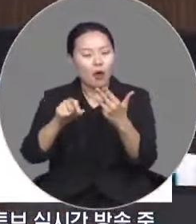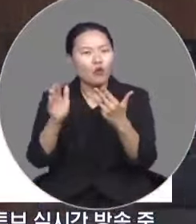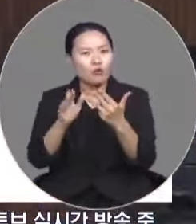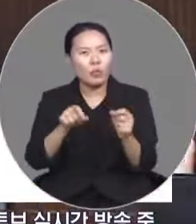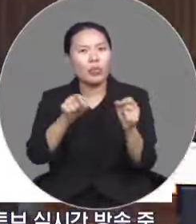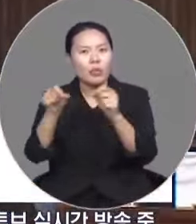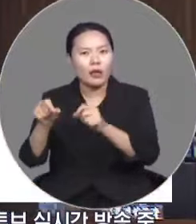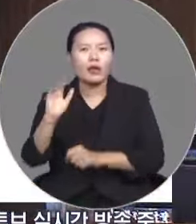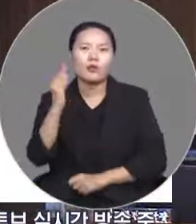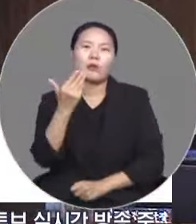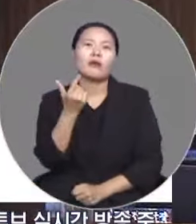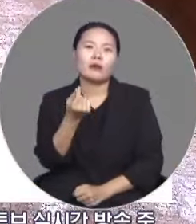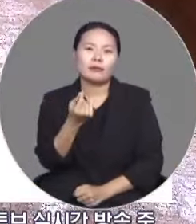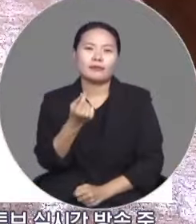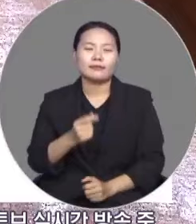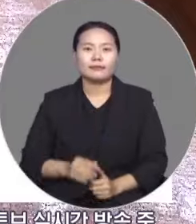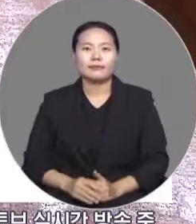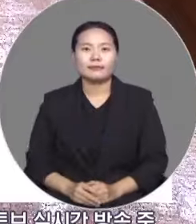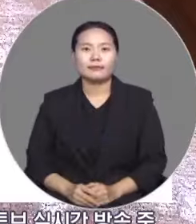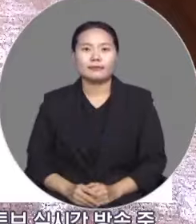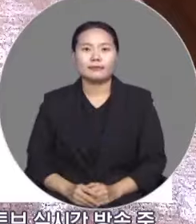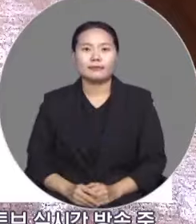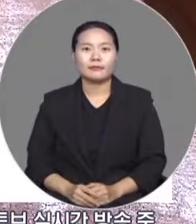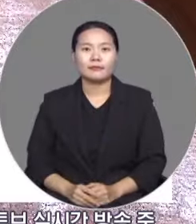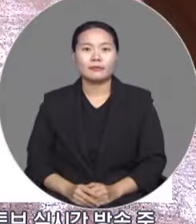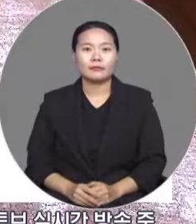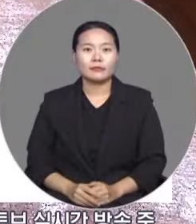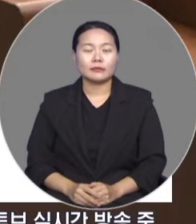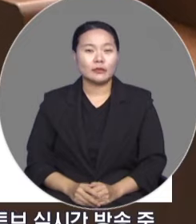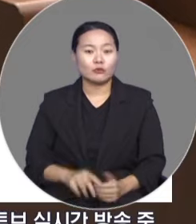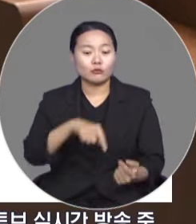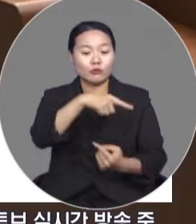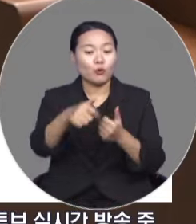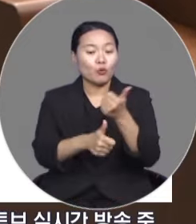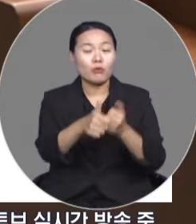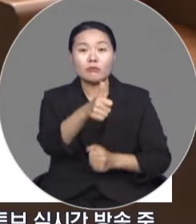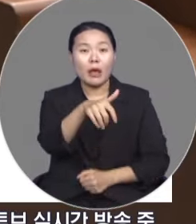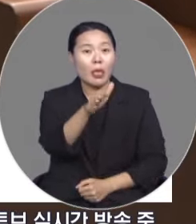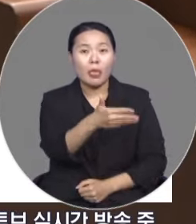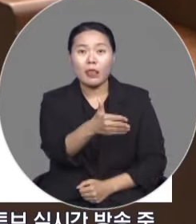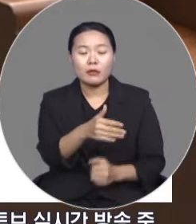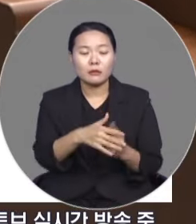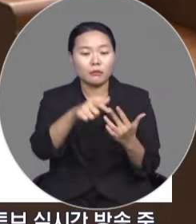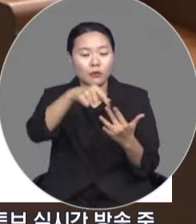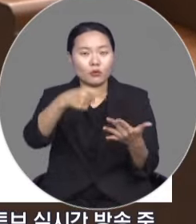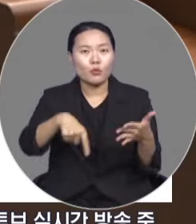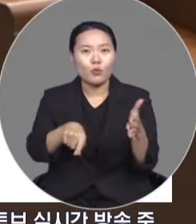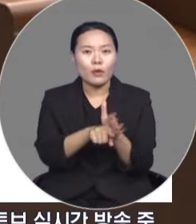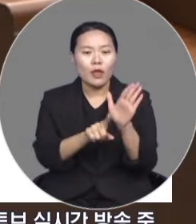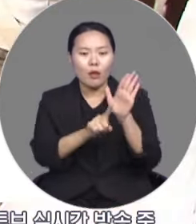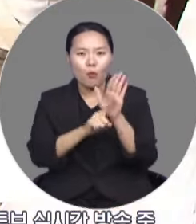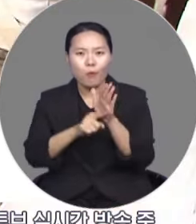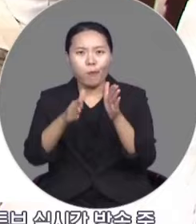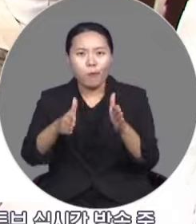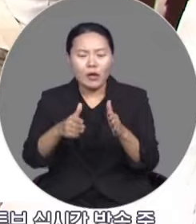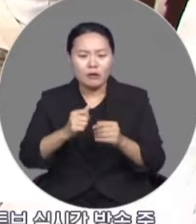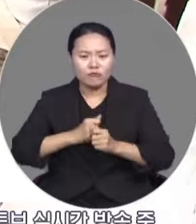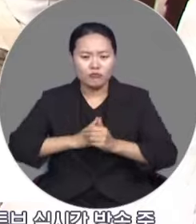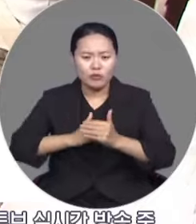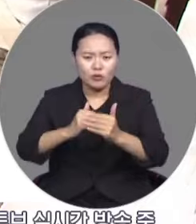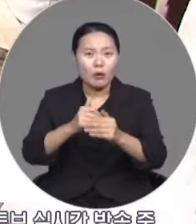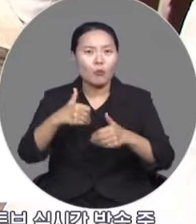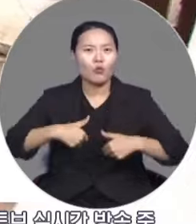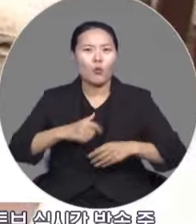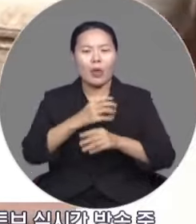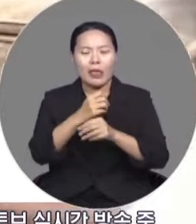8월로 또다시 연기가 유력합니다. 공석인 운영위원장을 선출하기 위한 공고기간 등 절차상